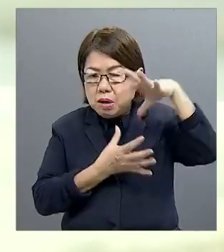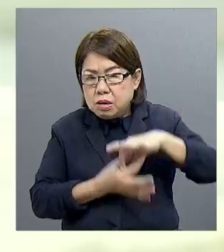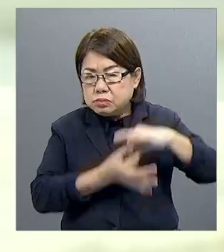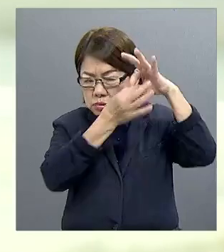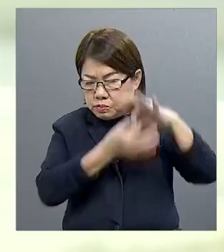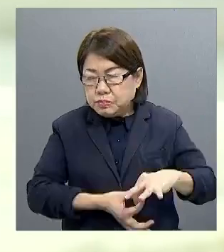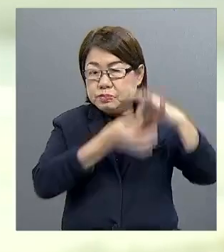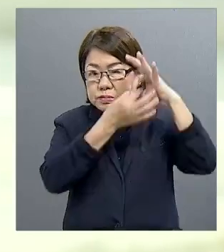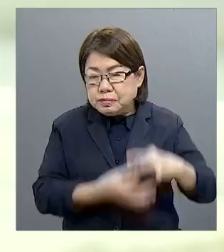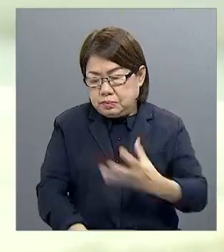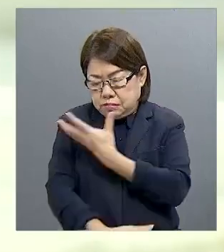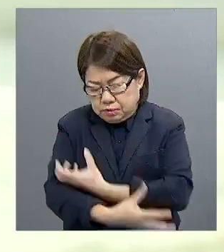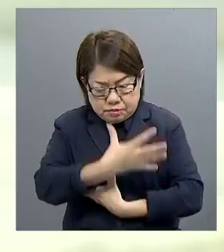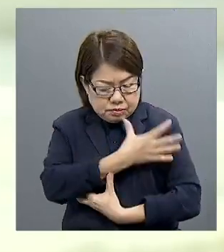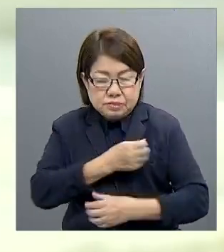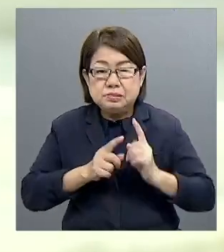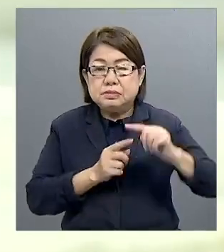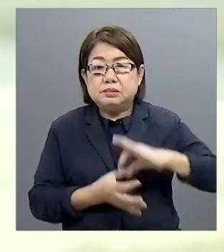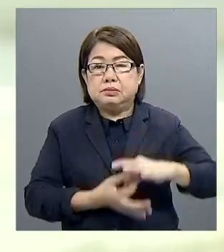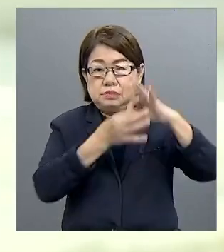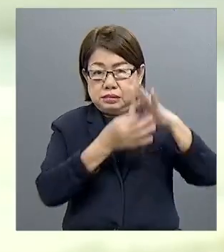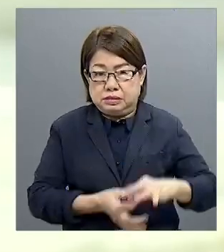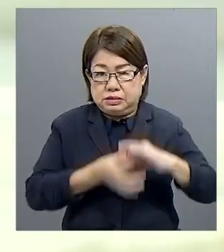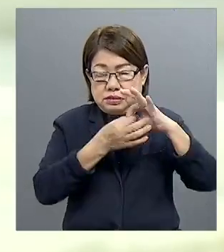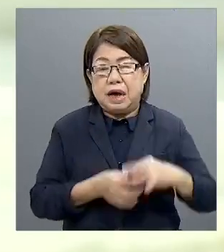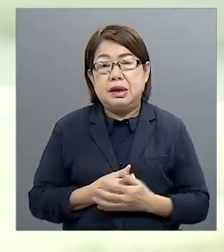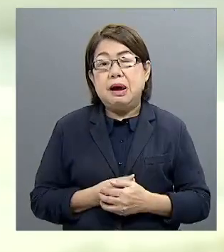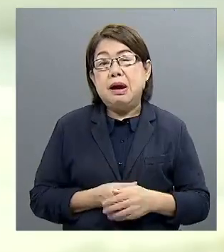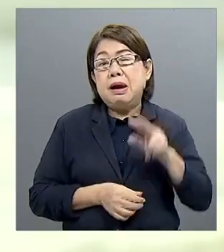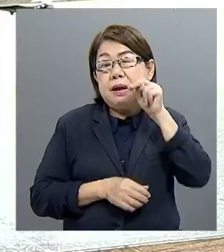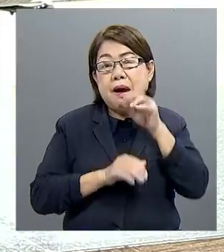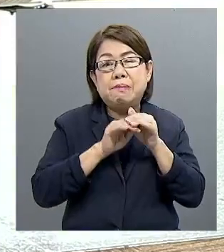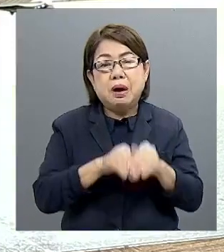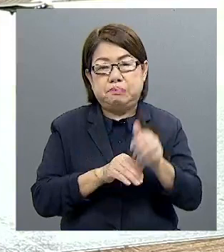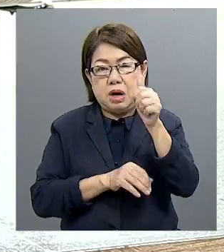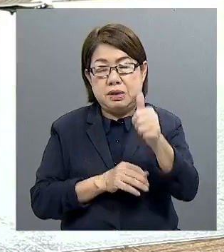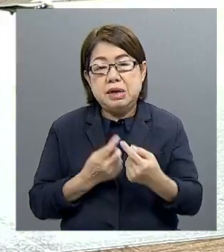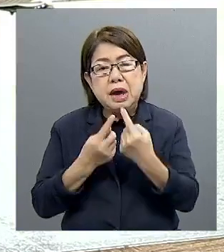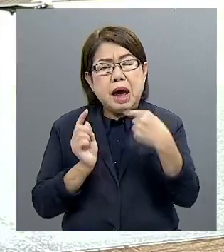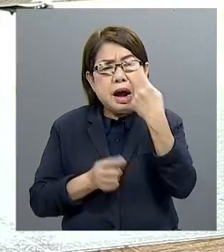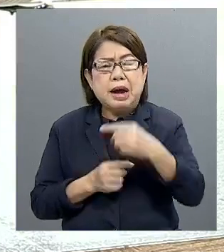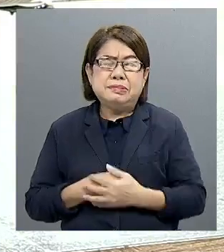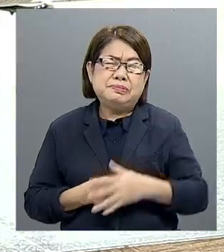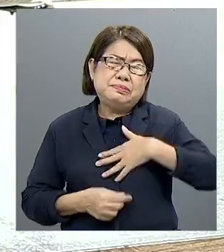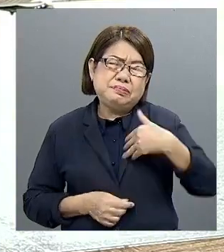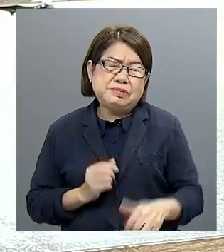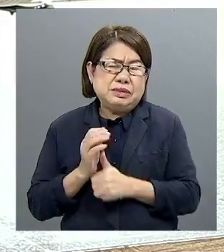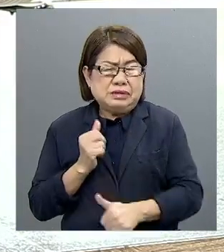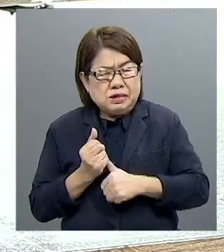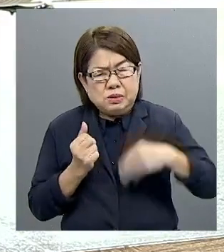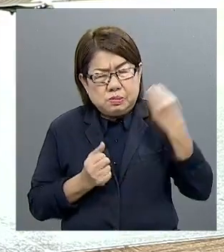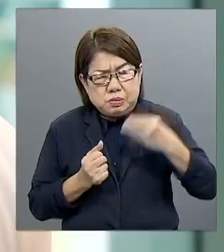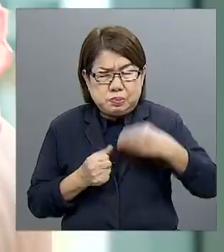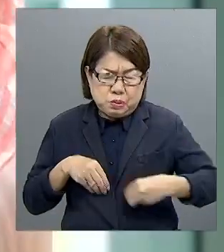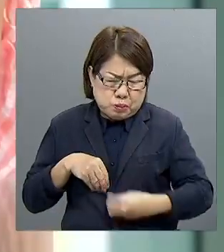องกับกล้ามไม่ไขว้กันนะครับเพราะฉะนั้นเนี่ยน้ำมะพร้าวช่วยได้มากถ้าใครที่รู้สึกว่าไม่สดชื่นท้องเสียผู้ใหญ่มีปัญหาเรื่องลำไส้ลองดื่มน้ำ